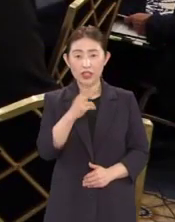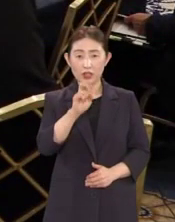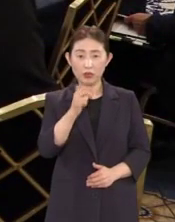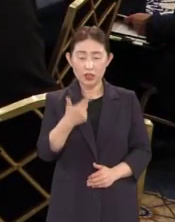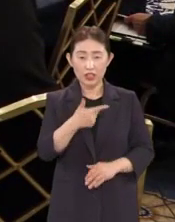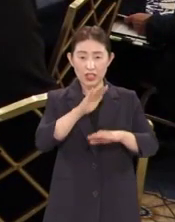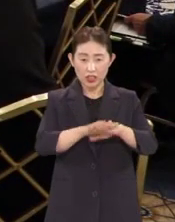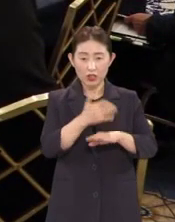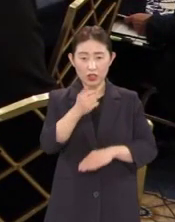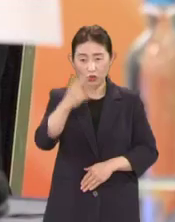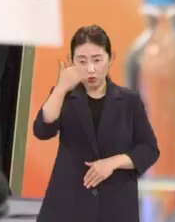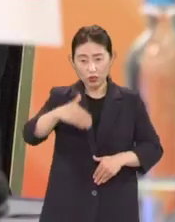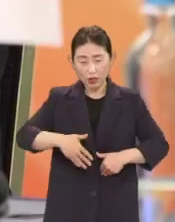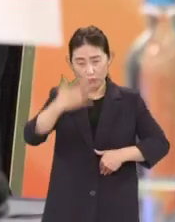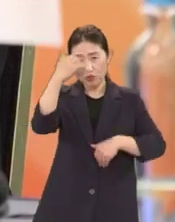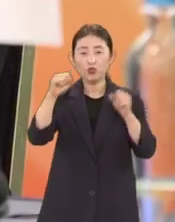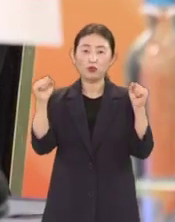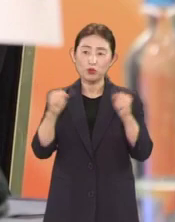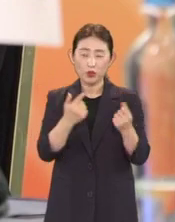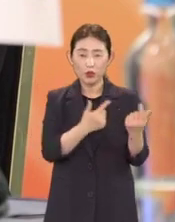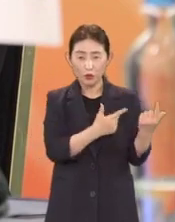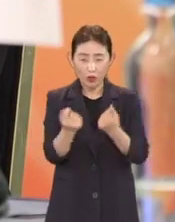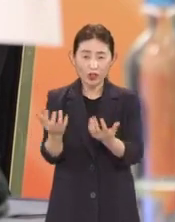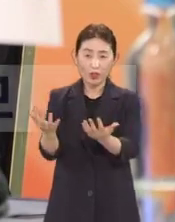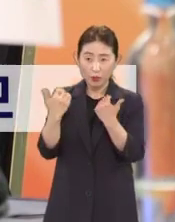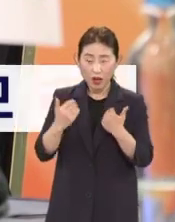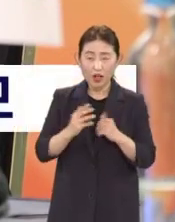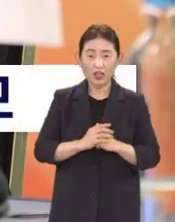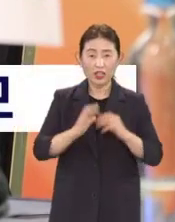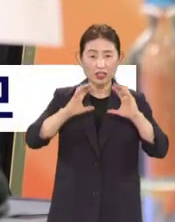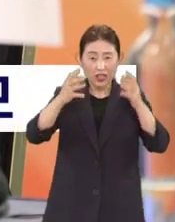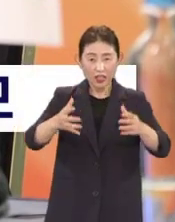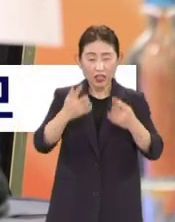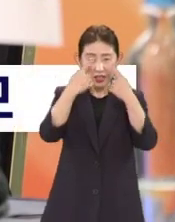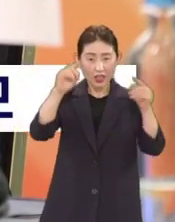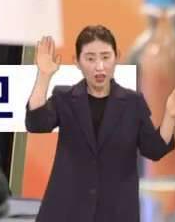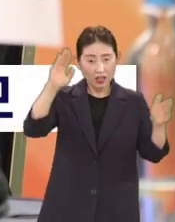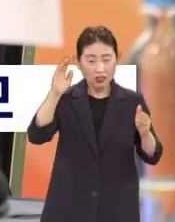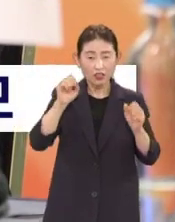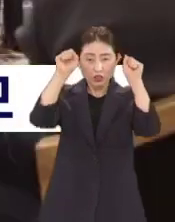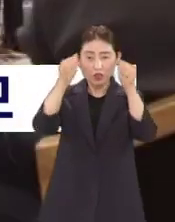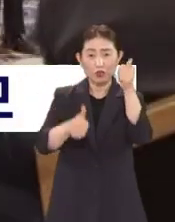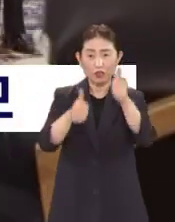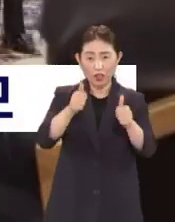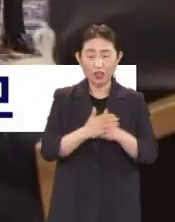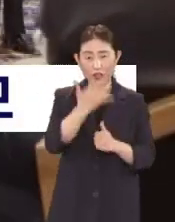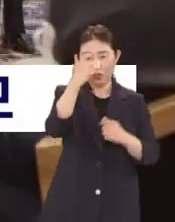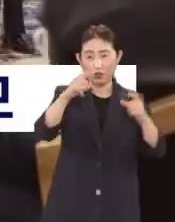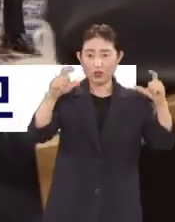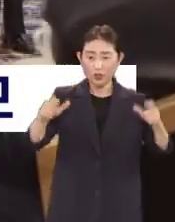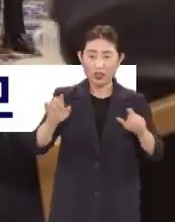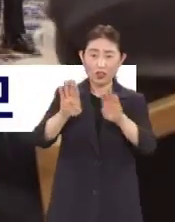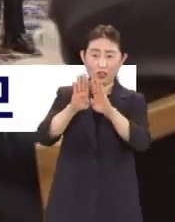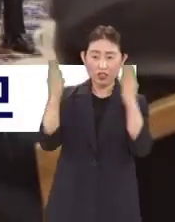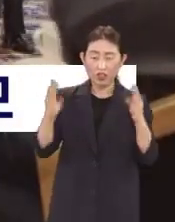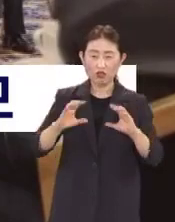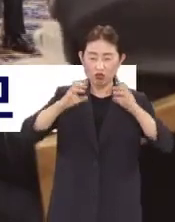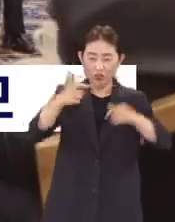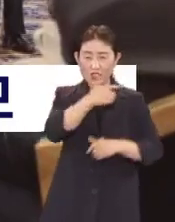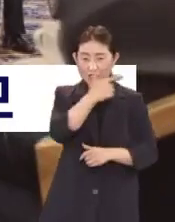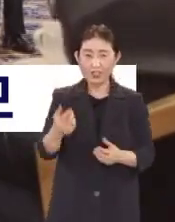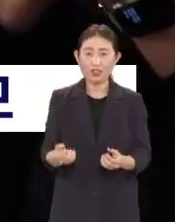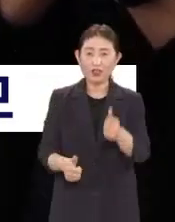2027년 대전과 세종 충남과 충북이 공동으로 개최하는 학의 세계대학 경기대회 충청권에서 개최하는 첫